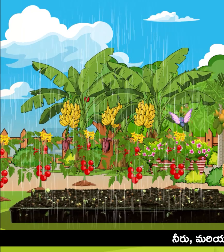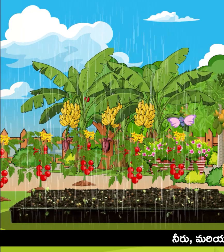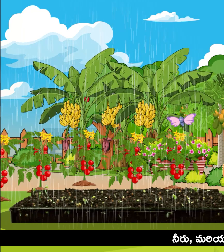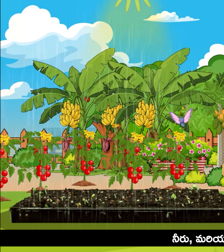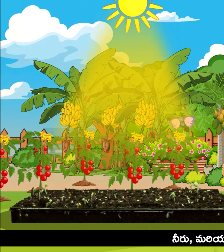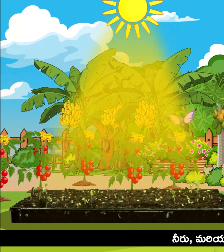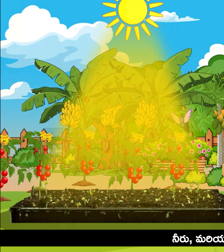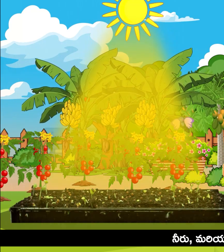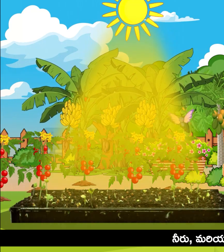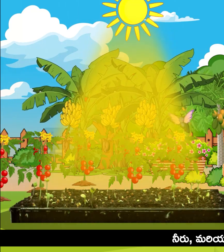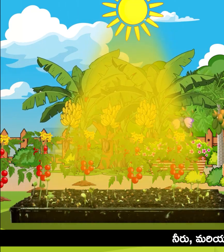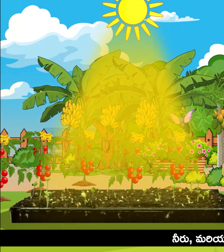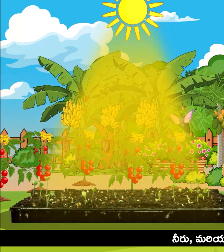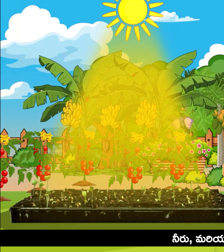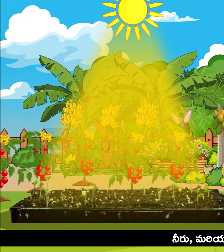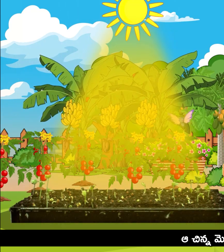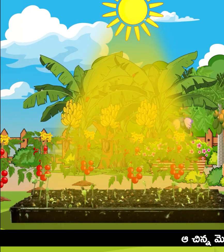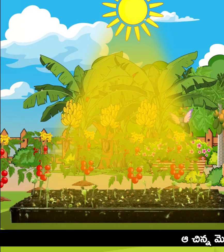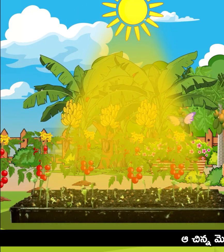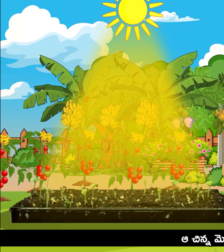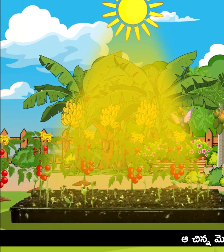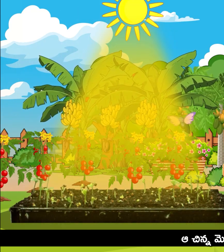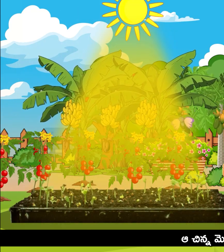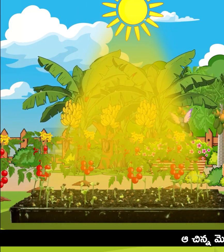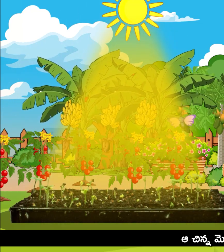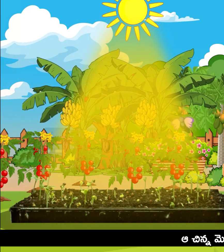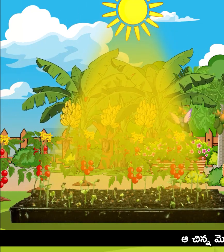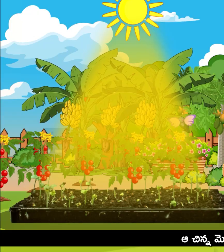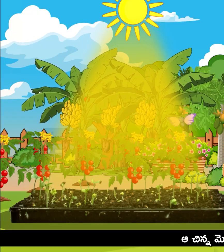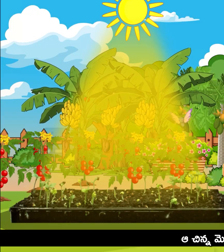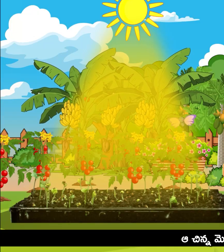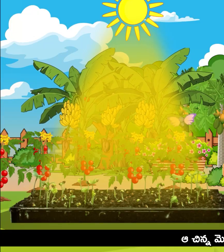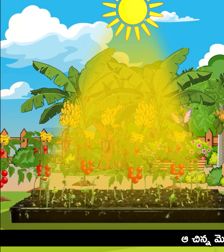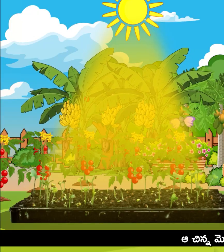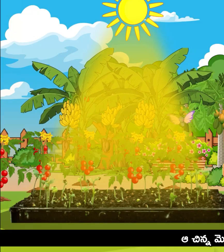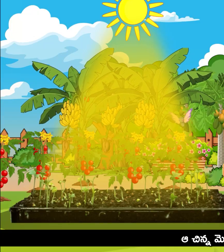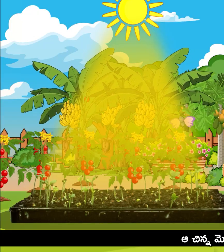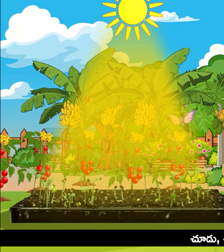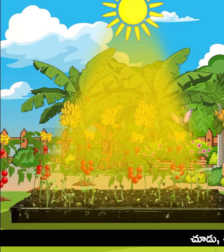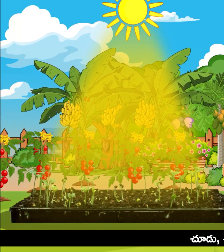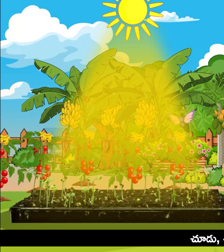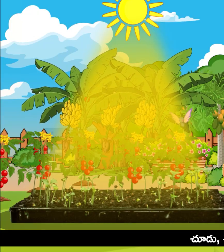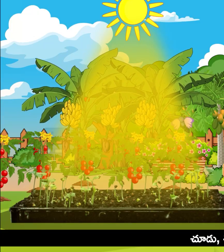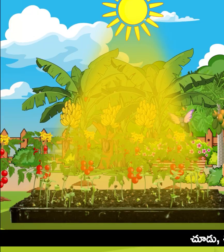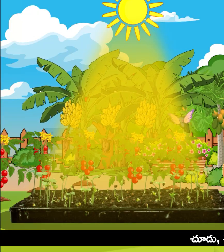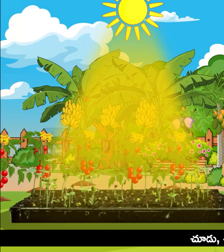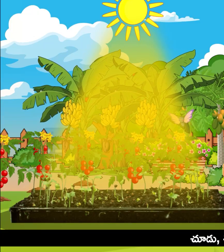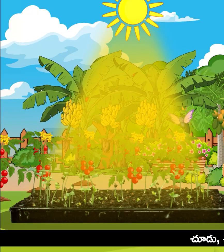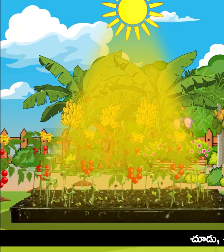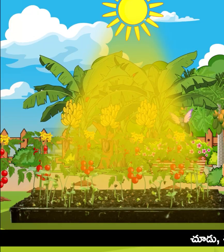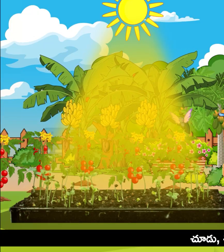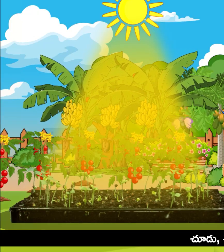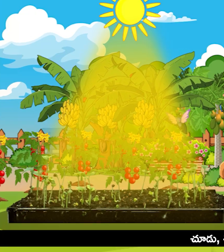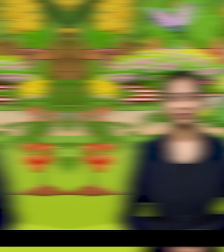నీరు మరియు సరైన వెలుతురు అందితే ఆ చిన్న మొక్క బయటికి వస్తుంది. చూడు, ఈ మొక్కని